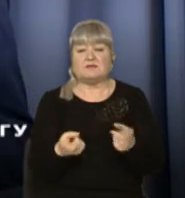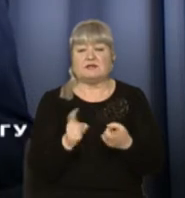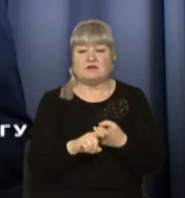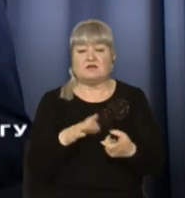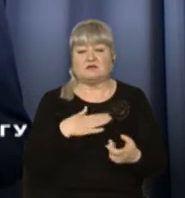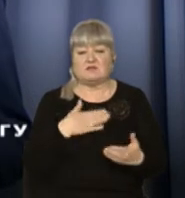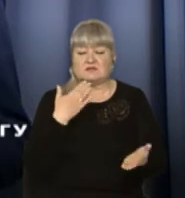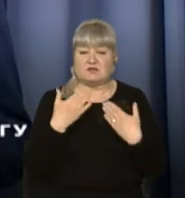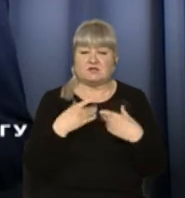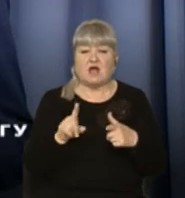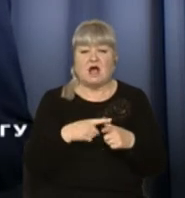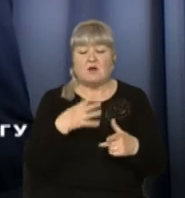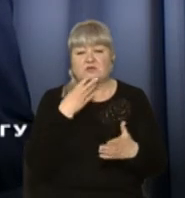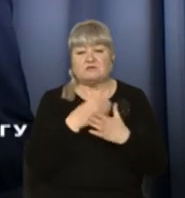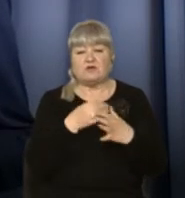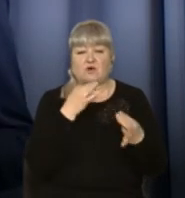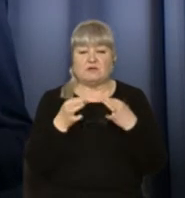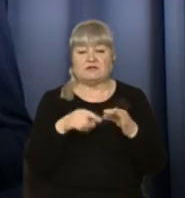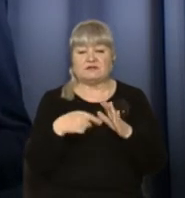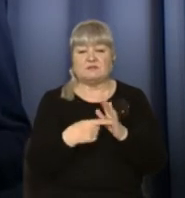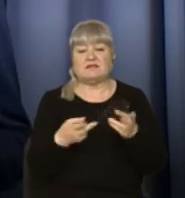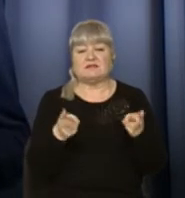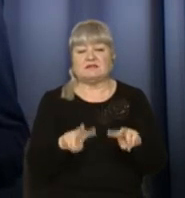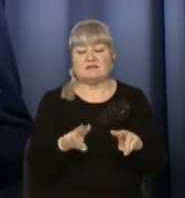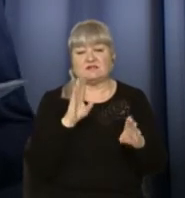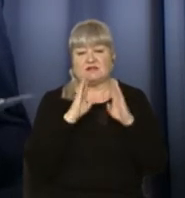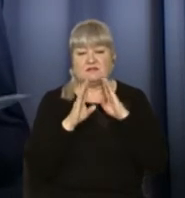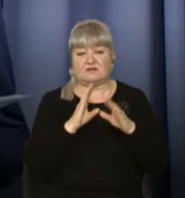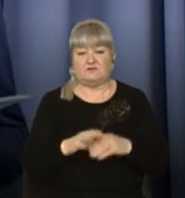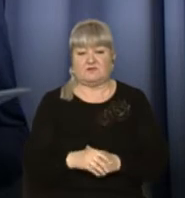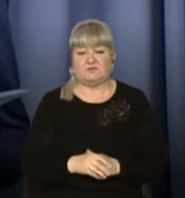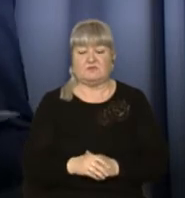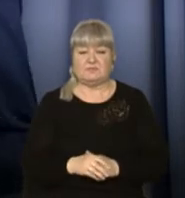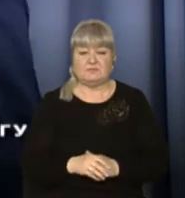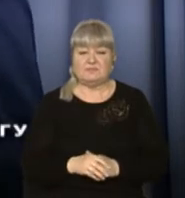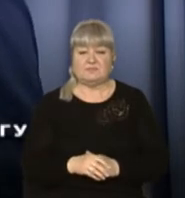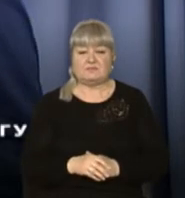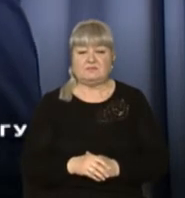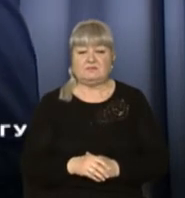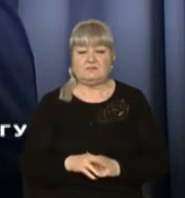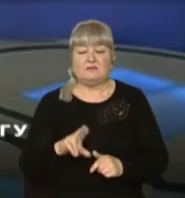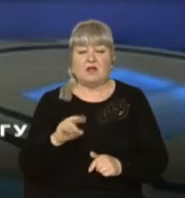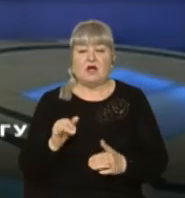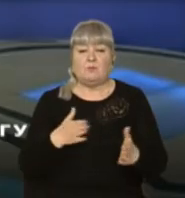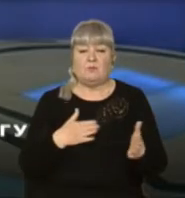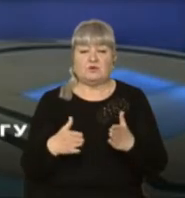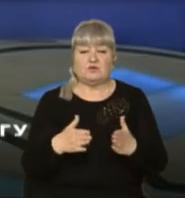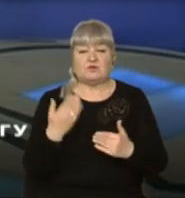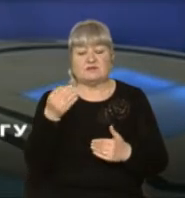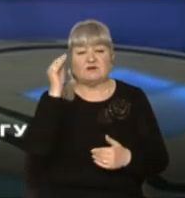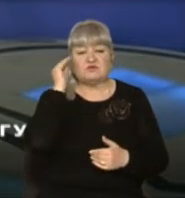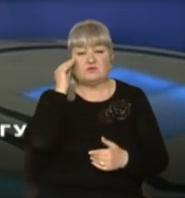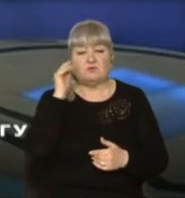до нашої розмови, або ж свої коментарі та запитання залишайте на фейсбук-сторінці UA Львів. Отож, по дорозі. На вашу думку,